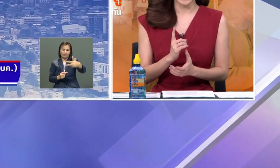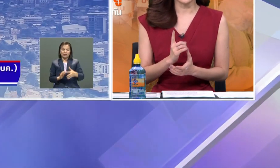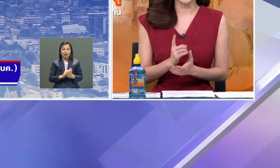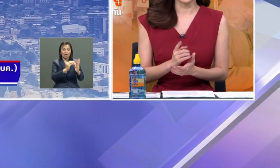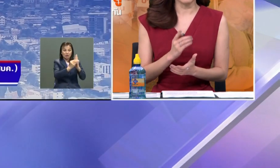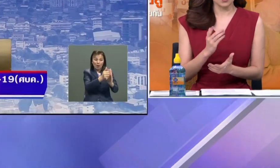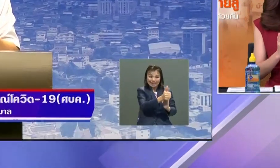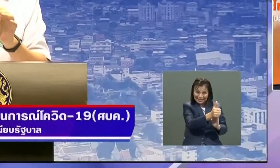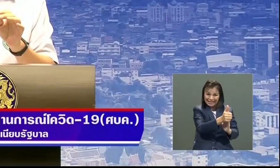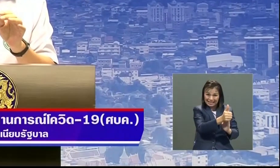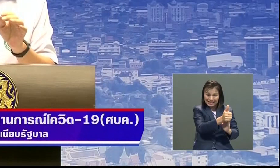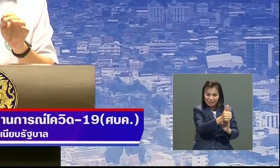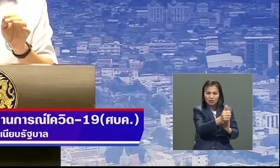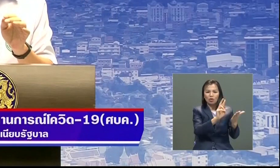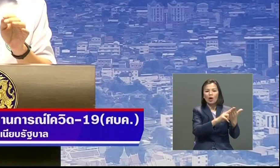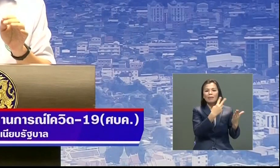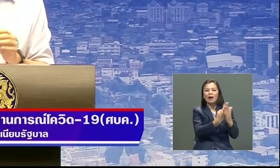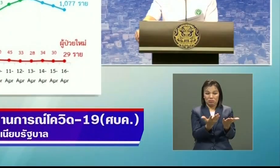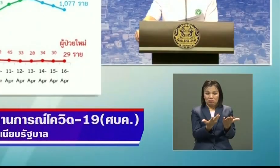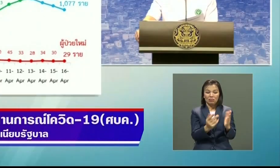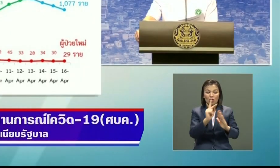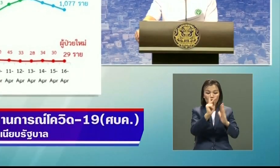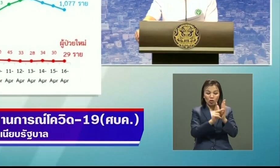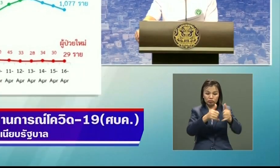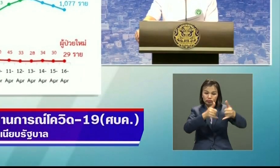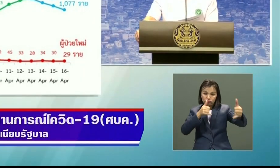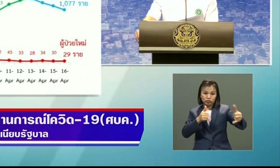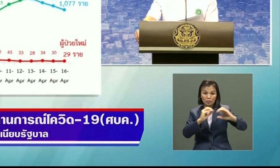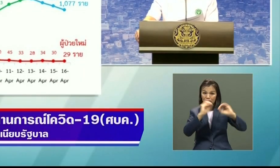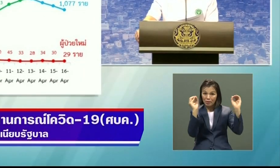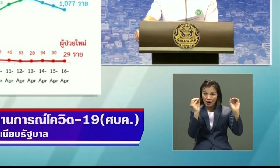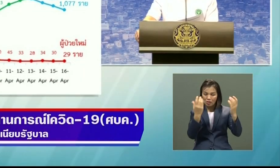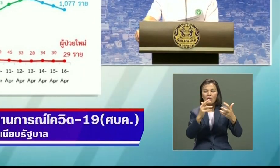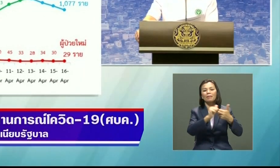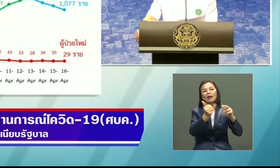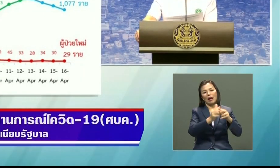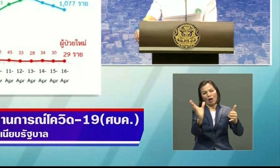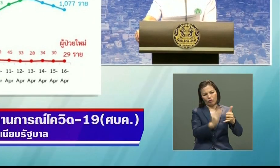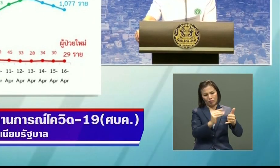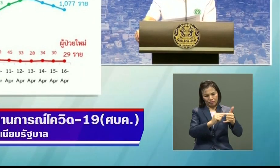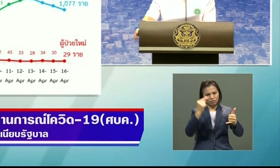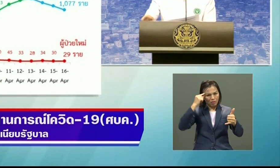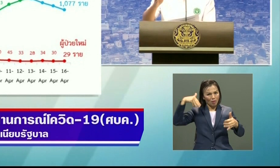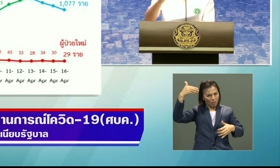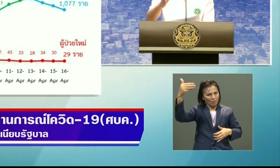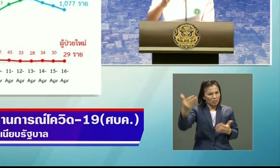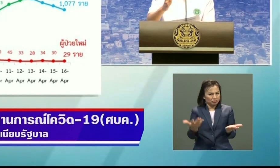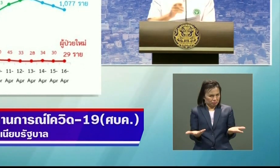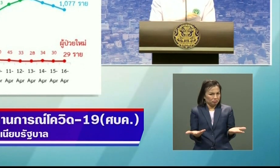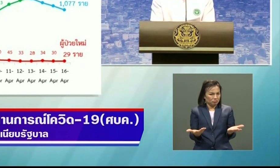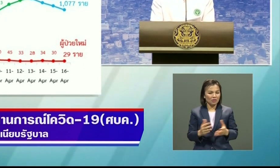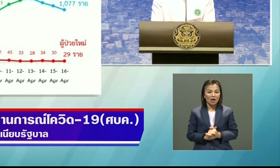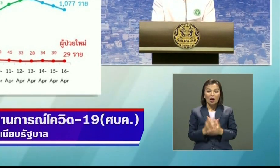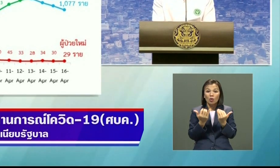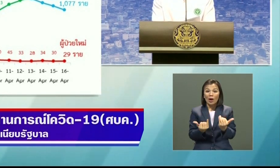นใจก็คือบุคคลที่เคยเป็นผู้ป่วยเข้าสู่กระบวนการการรักษาแล้วหายดีวันนี้กลับบ้านเพิ่ม